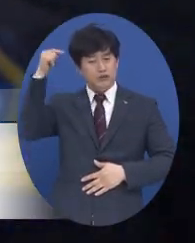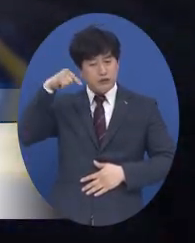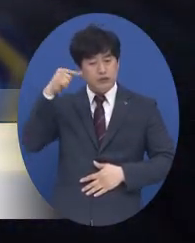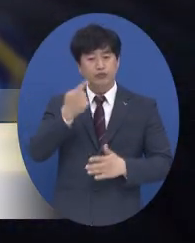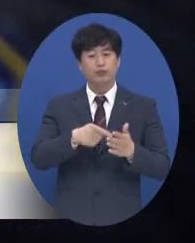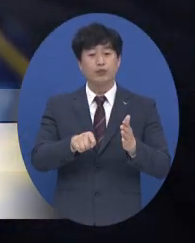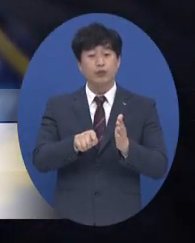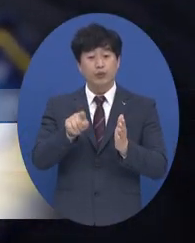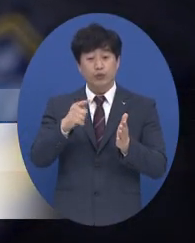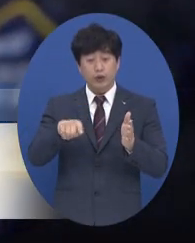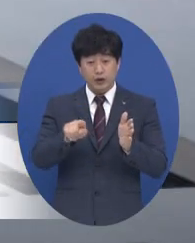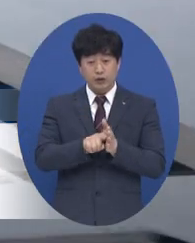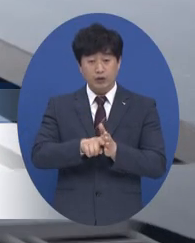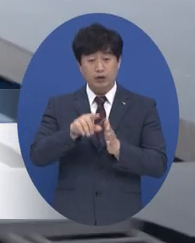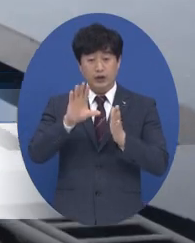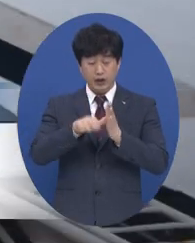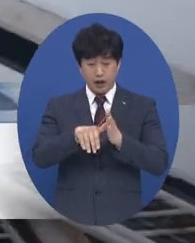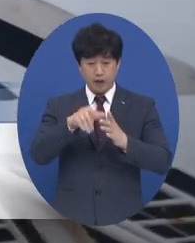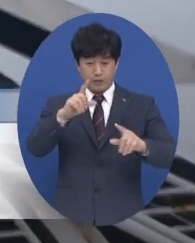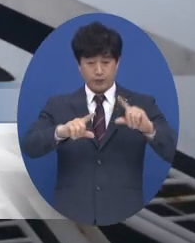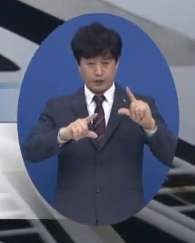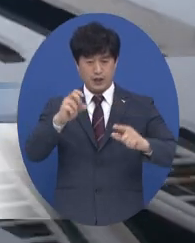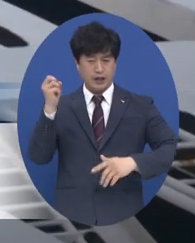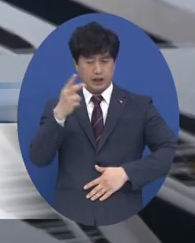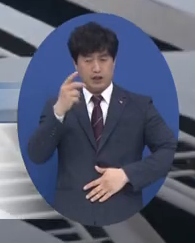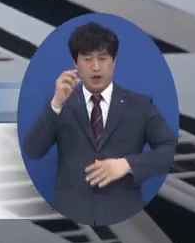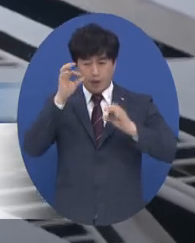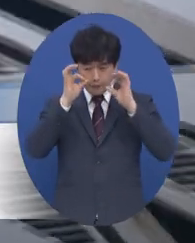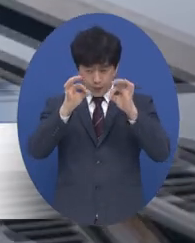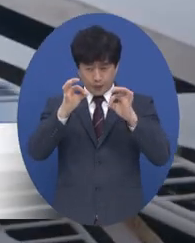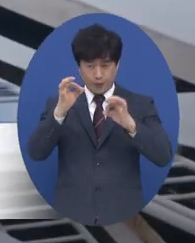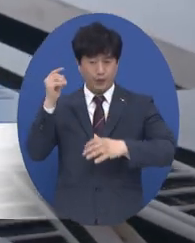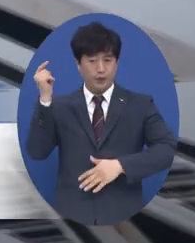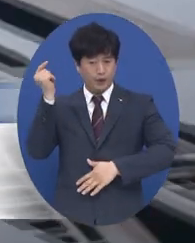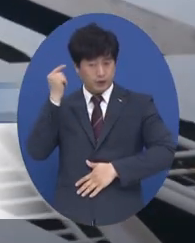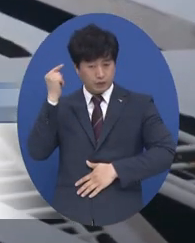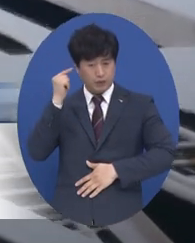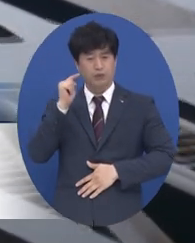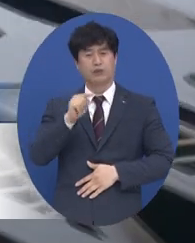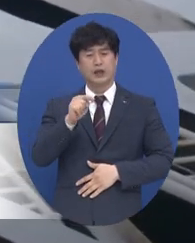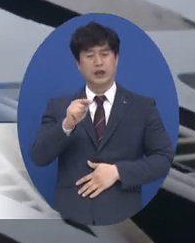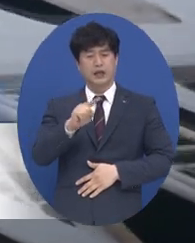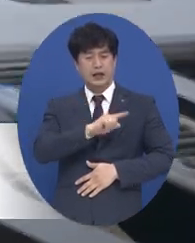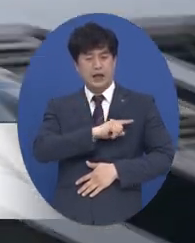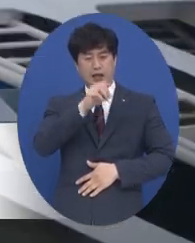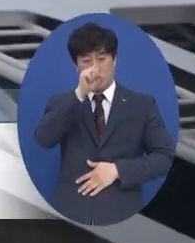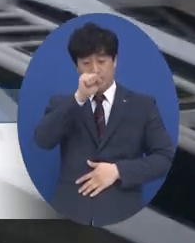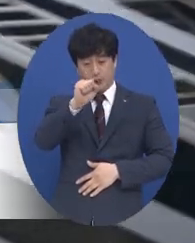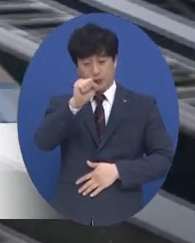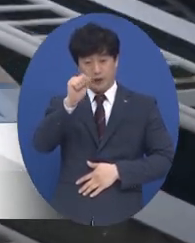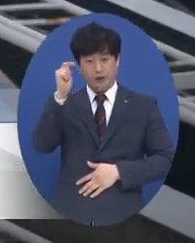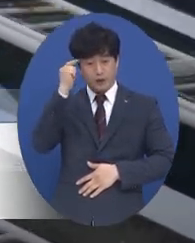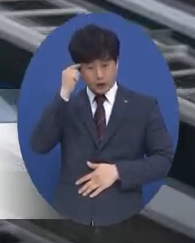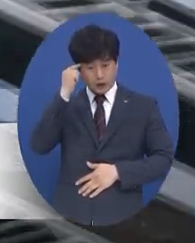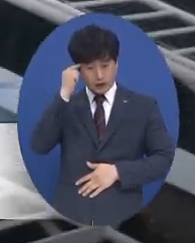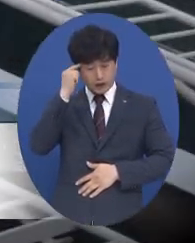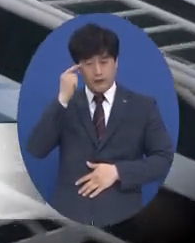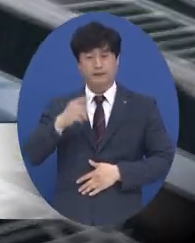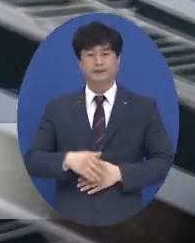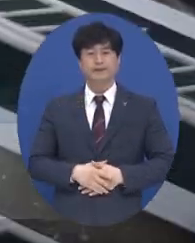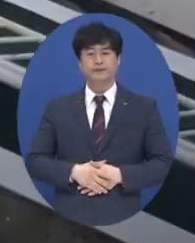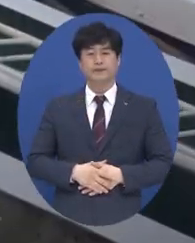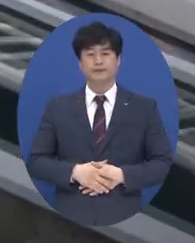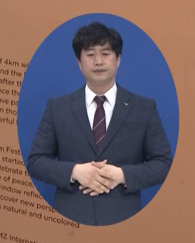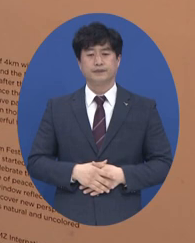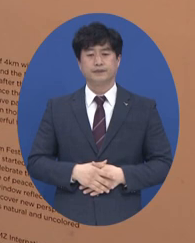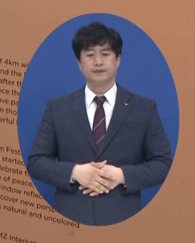느끼려면은 당시의 그 상황을 다시 한번 보고 듣고 그런 게 가장 좋다라고